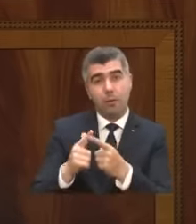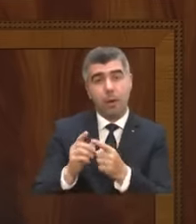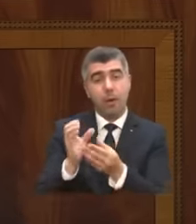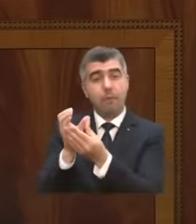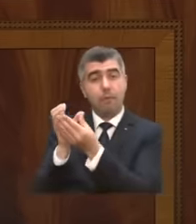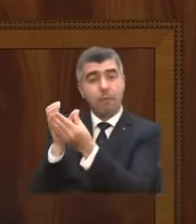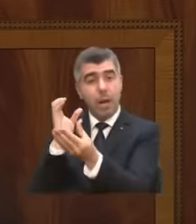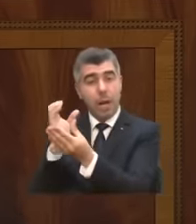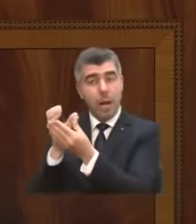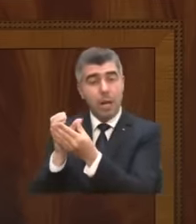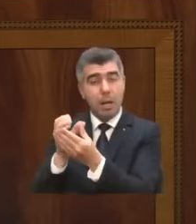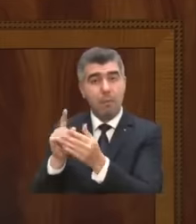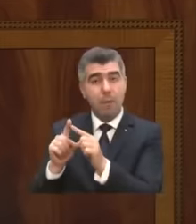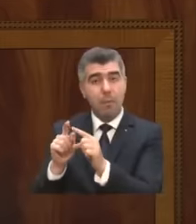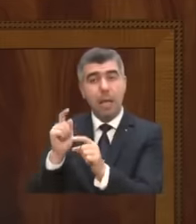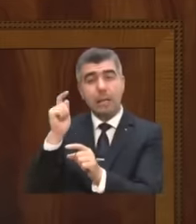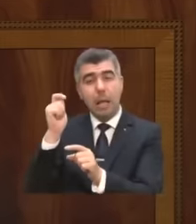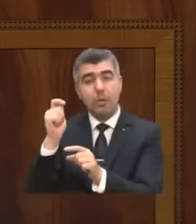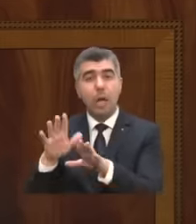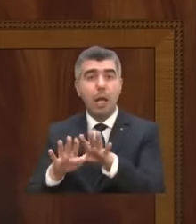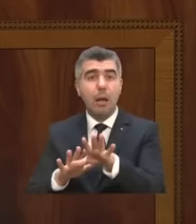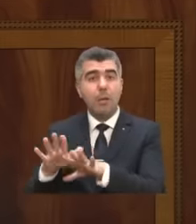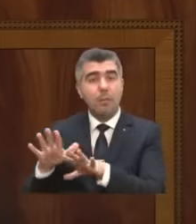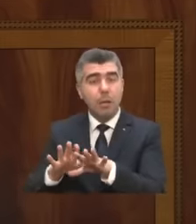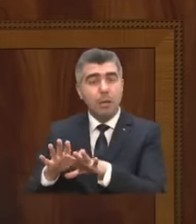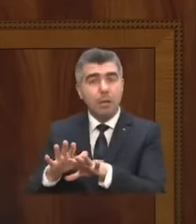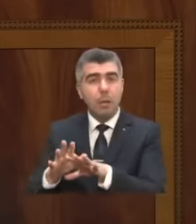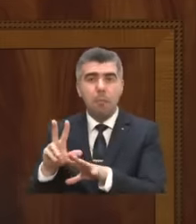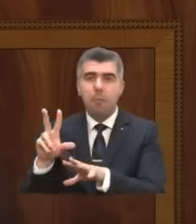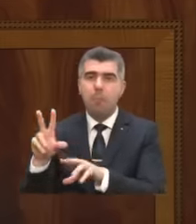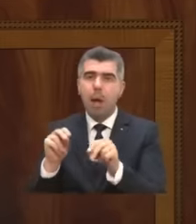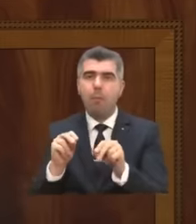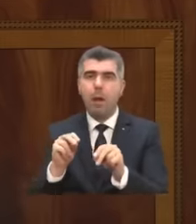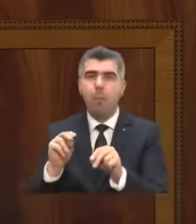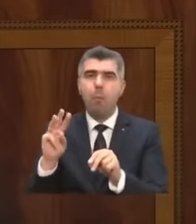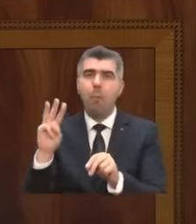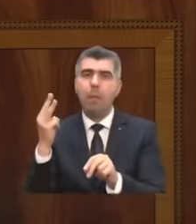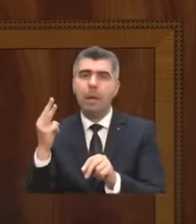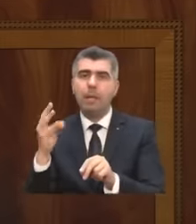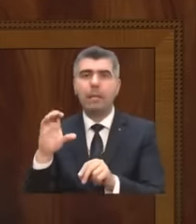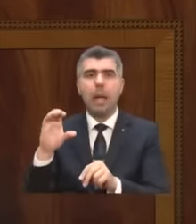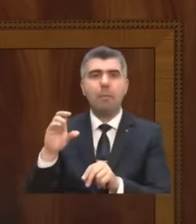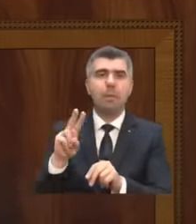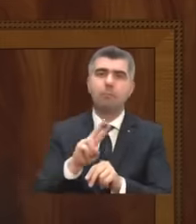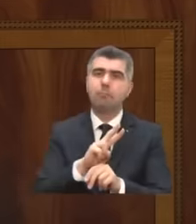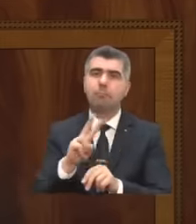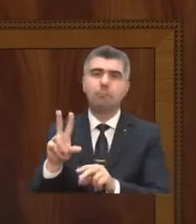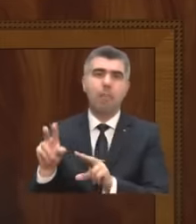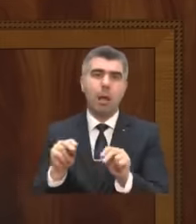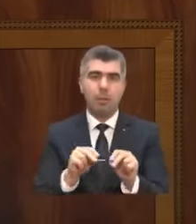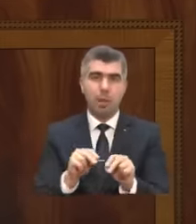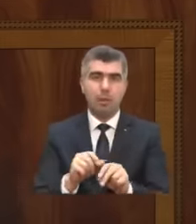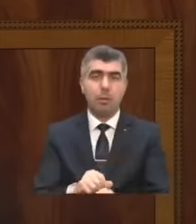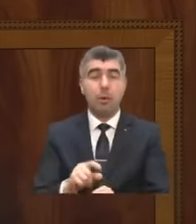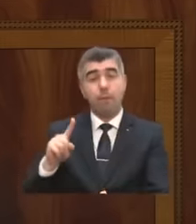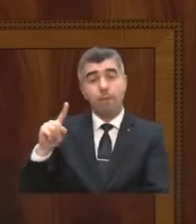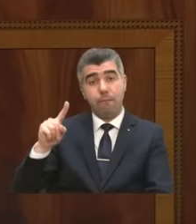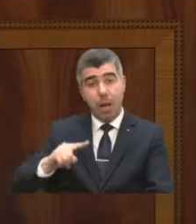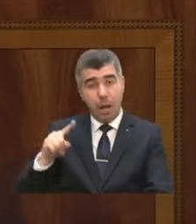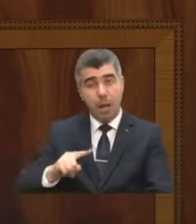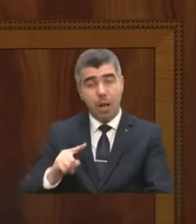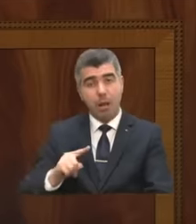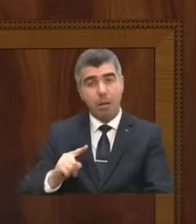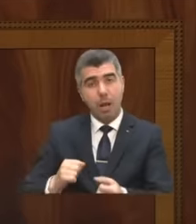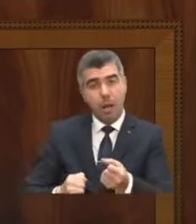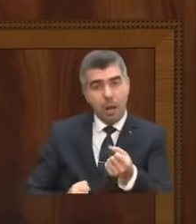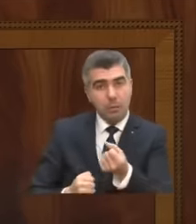غير طنجه، بحال كار كيدير الرباط المحمديه، ما كاينش الفرق. ثم راه هاد ما عرفناش واش يومي واش شهري